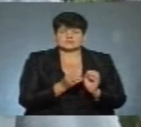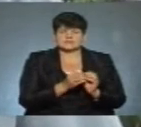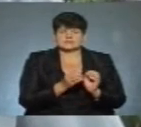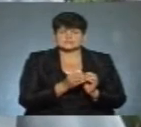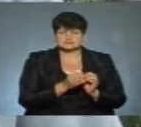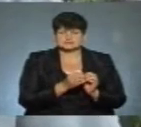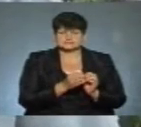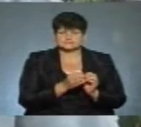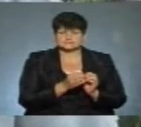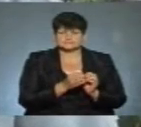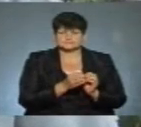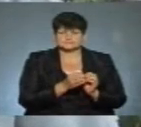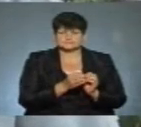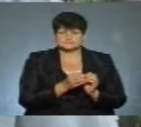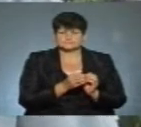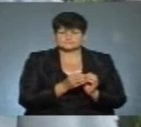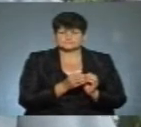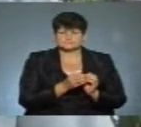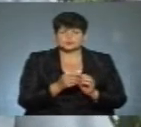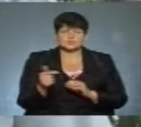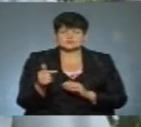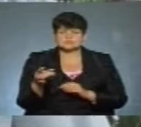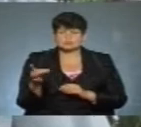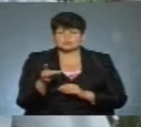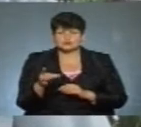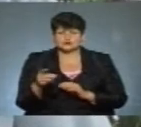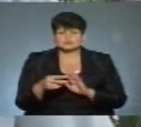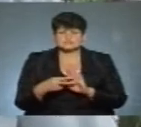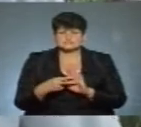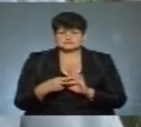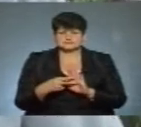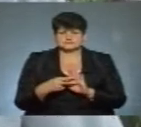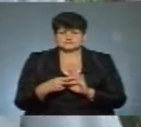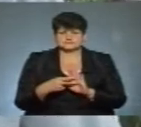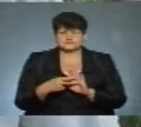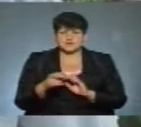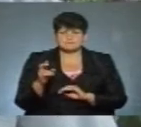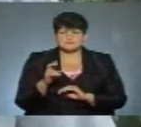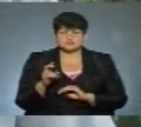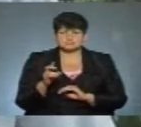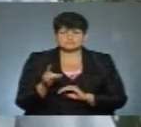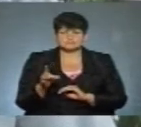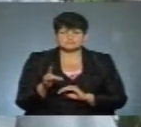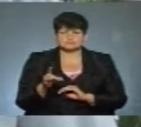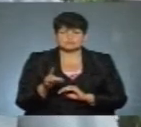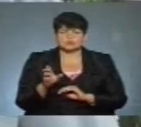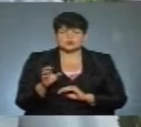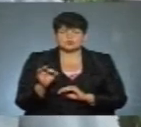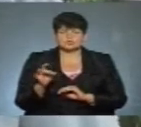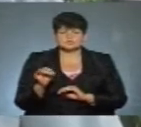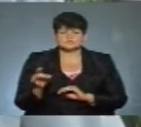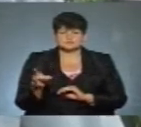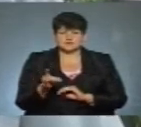10, в Гусятинському районі 7, в Бережанському,